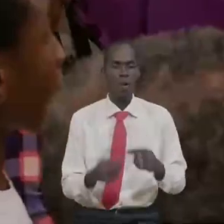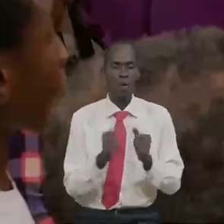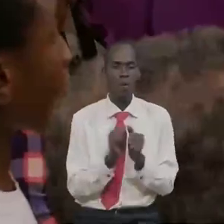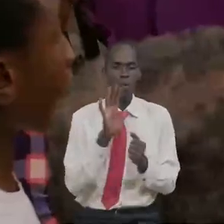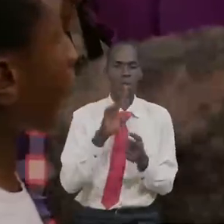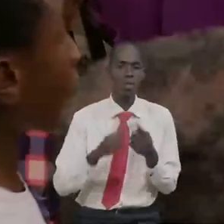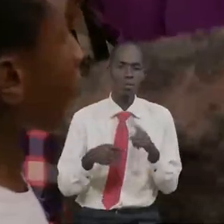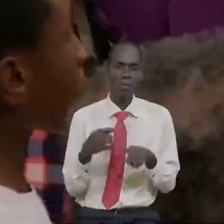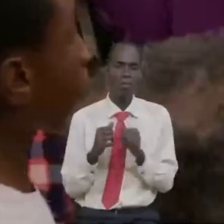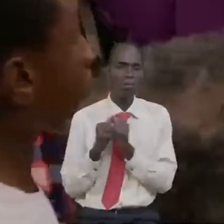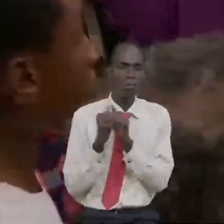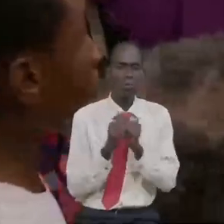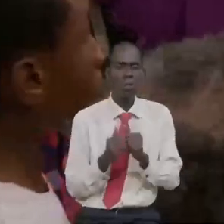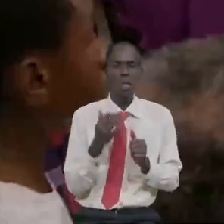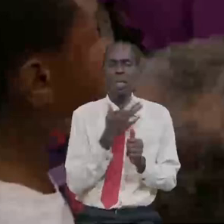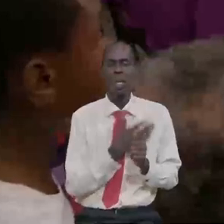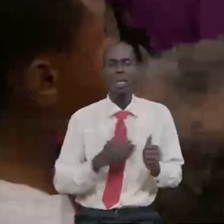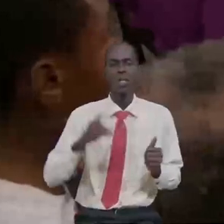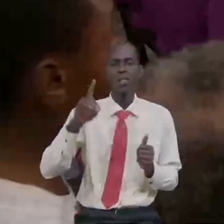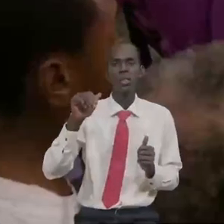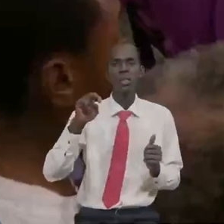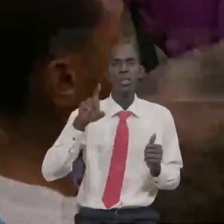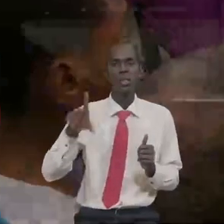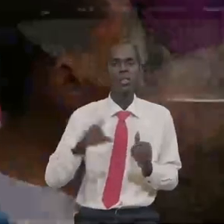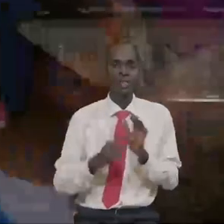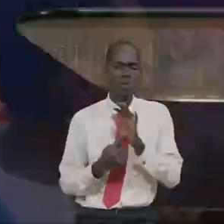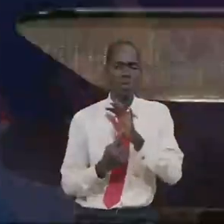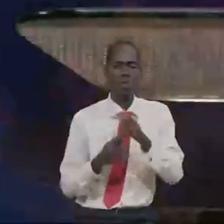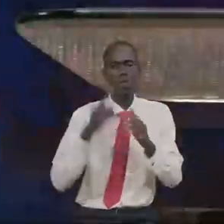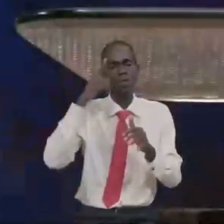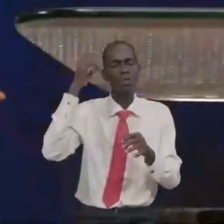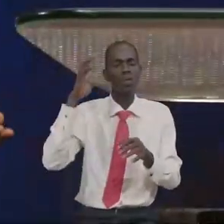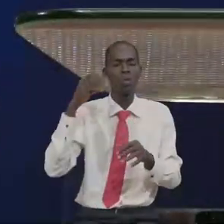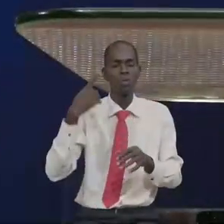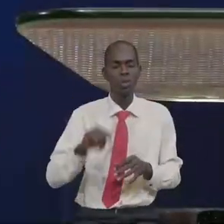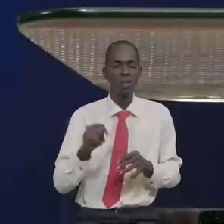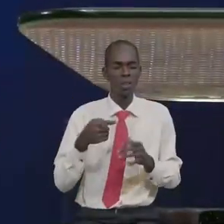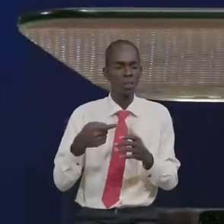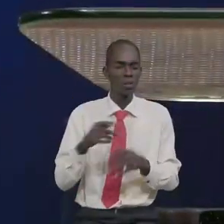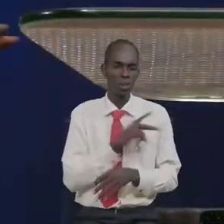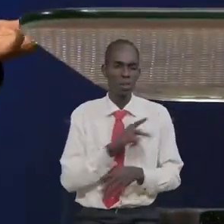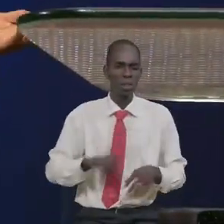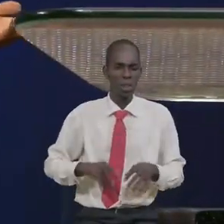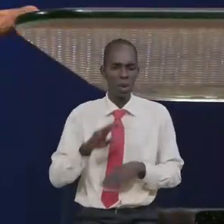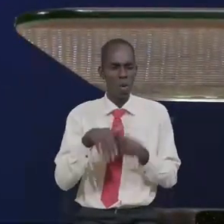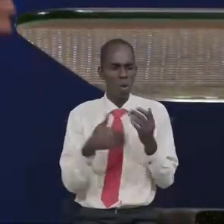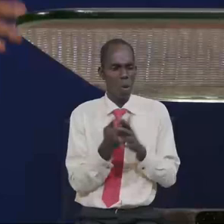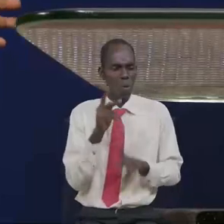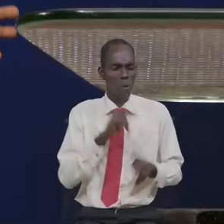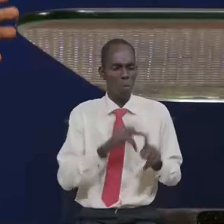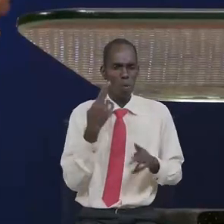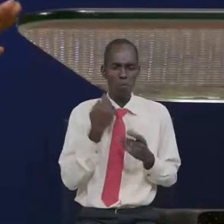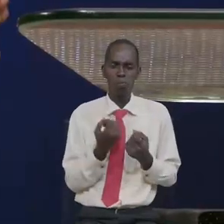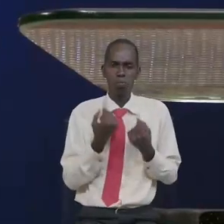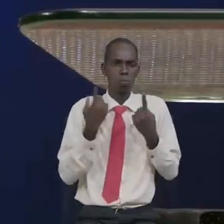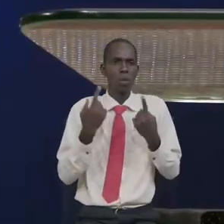venu expliquer le songe du roi? Alors n'était-il pas aussi surpris, ne disait-il pas dans leur cœur qu'on